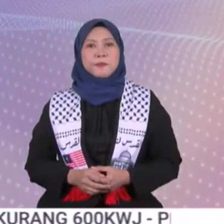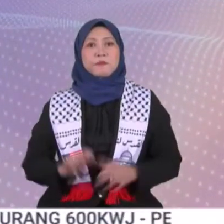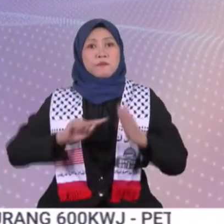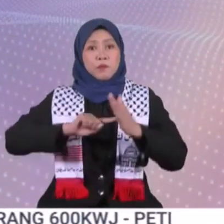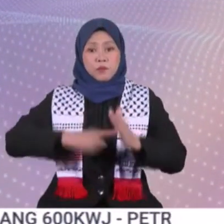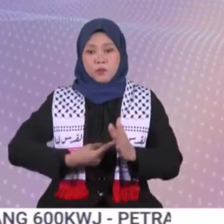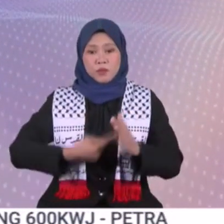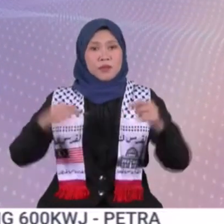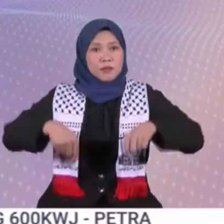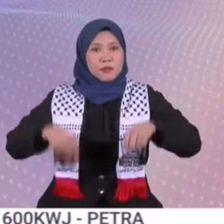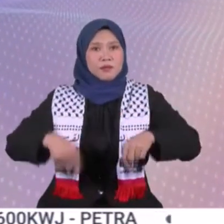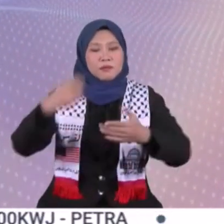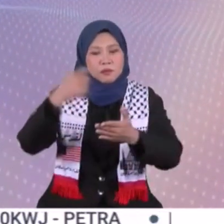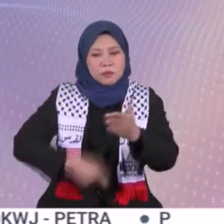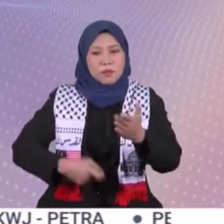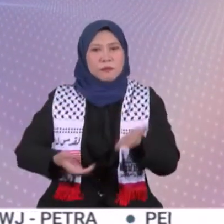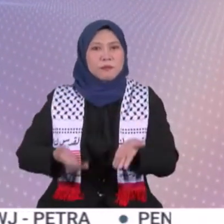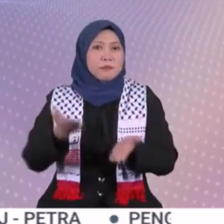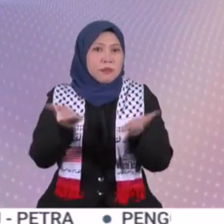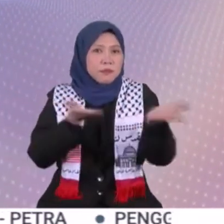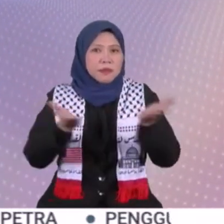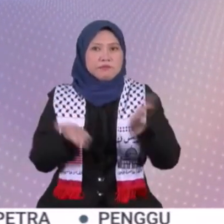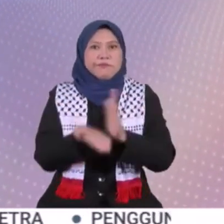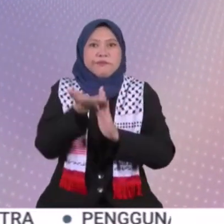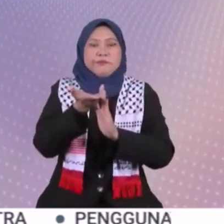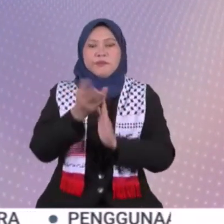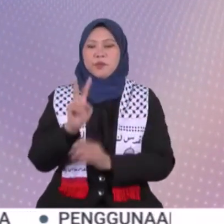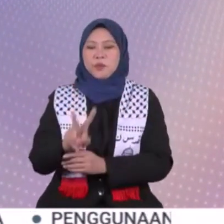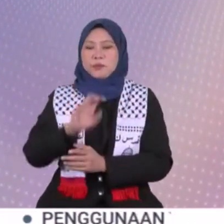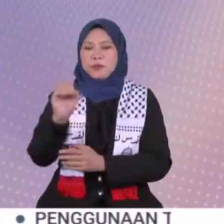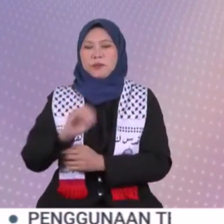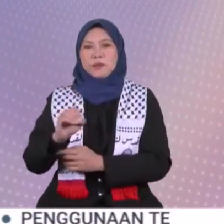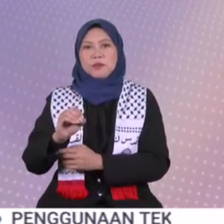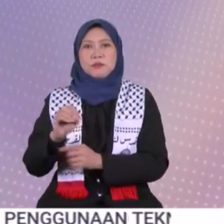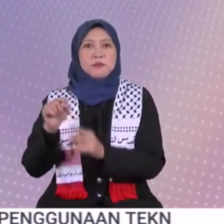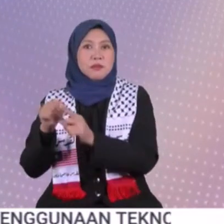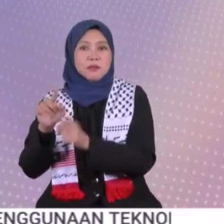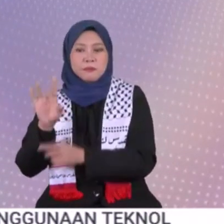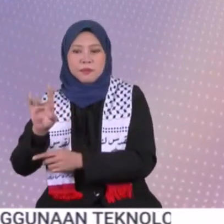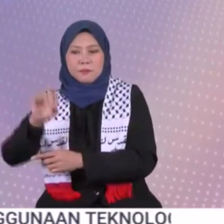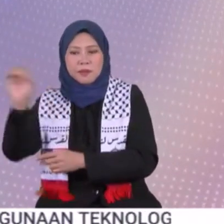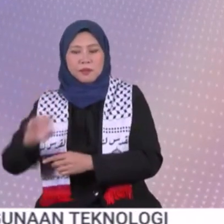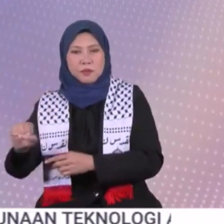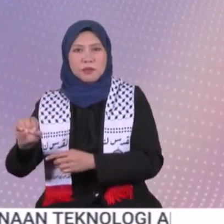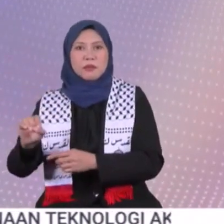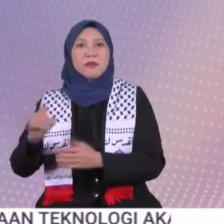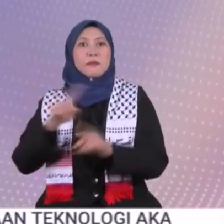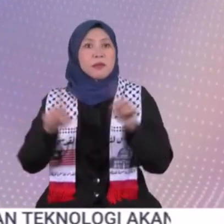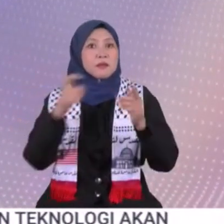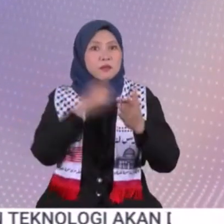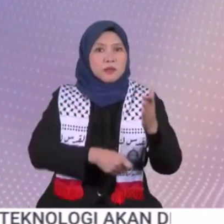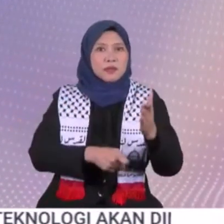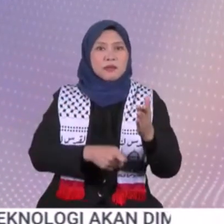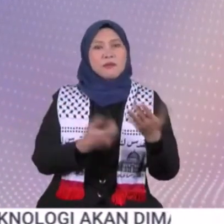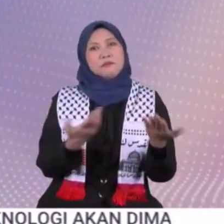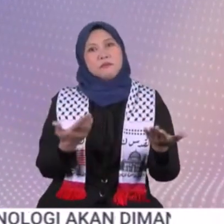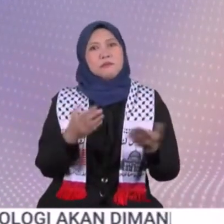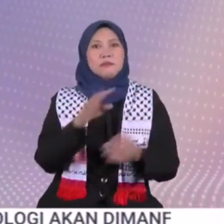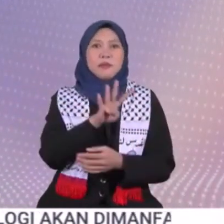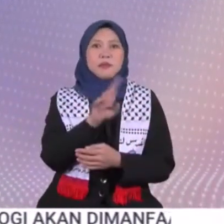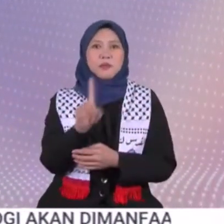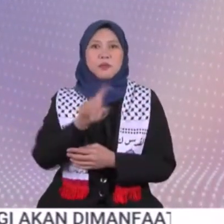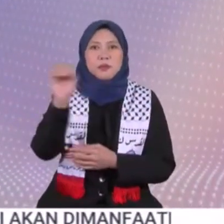berkuat kuasa hari ini Cukai perkhidmatan naik 2% kepada 8% bagaimanapun Cukai itu hanya dikenakan kepada